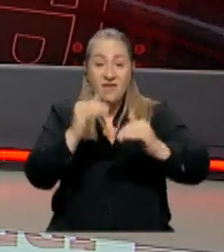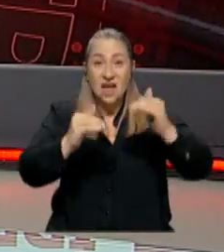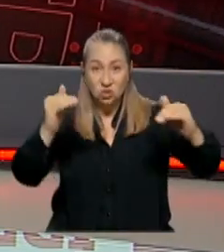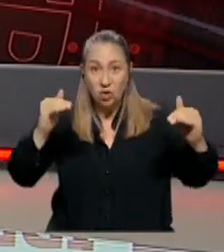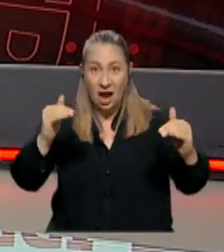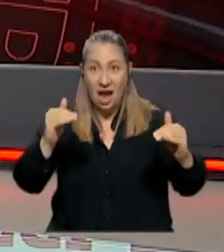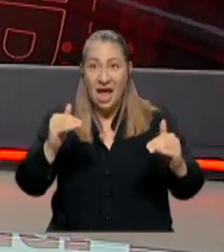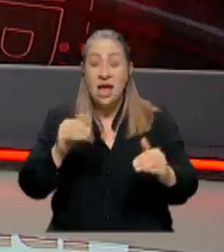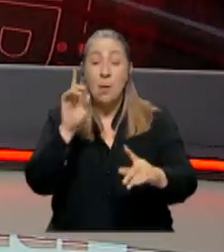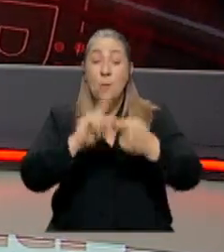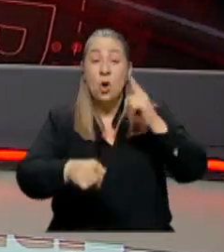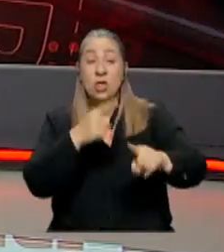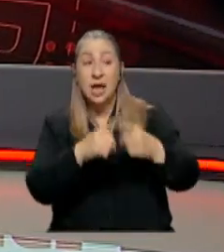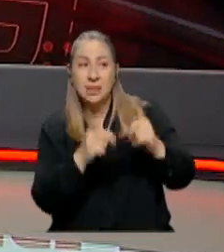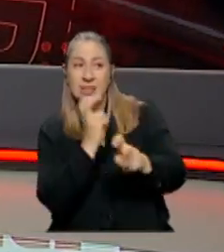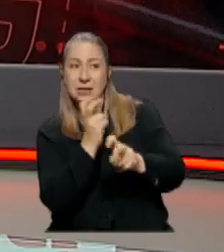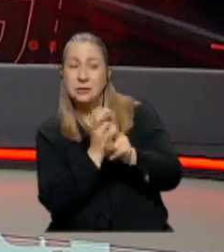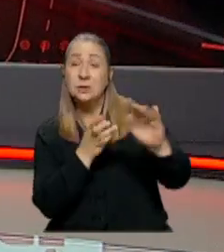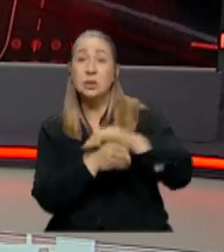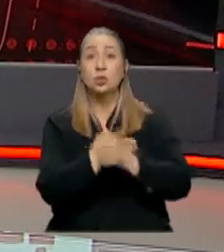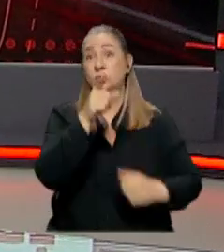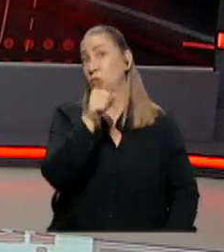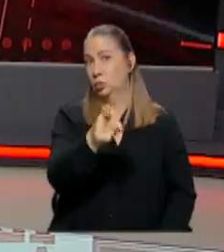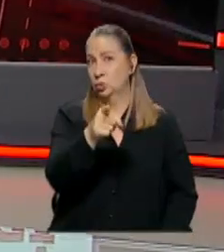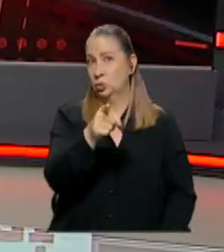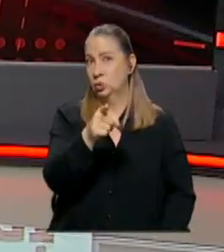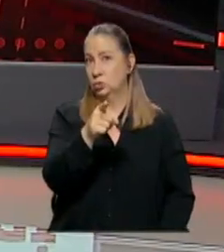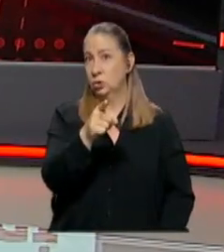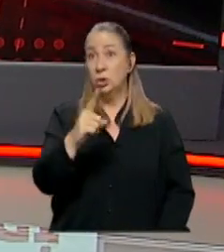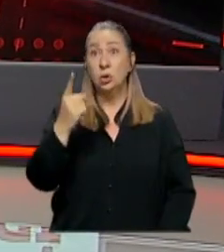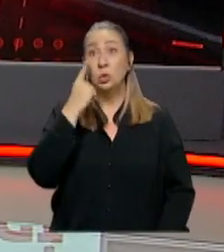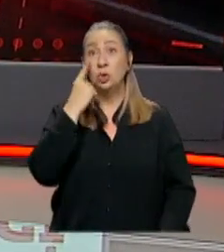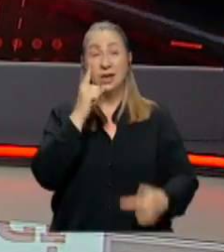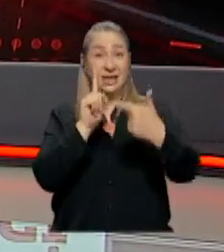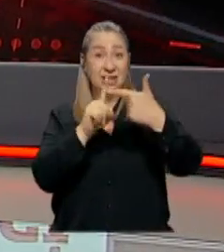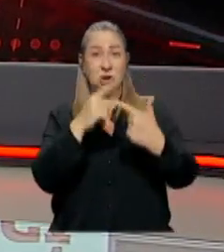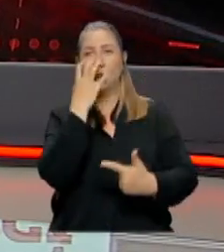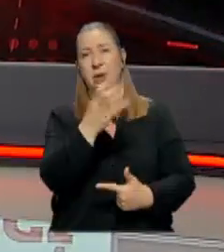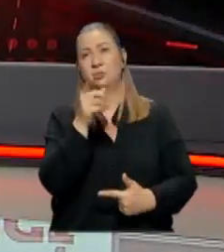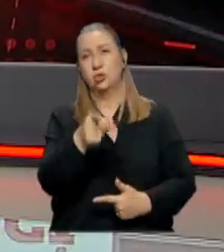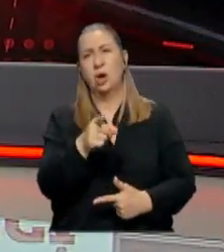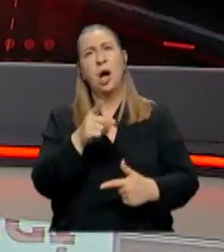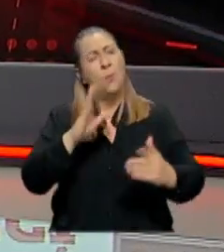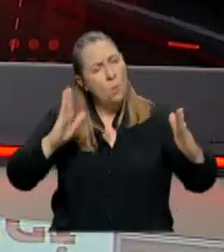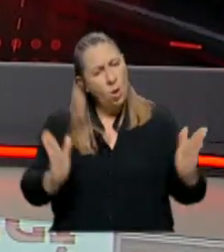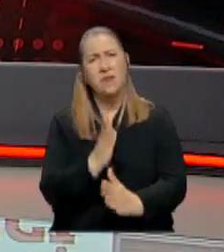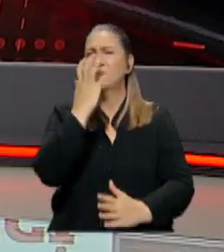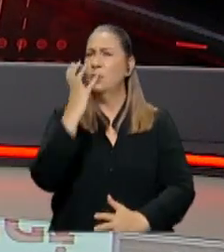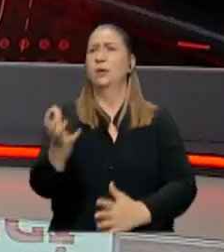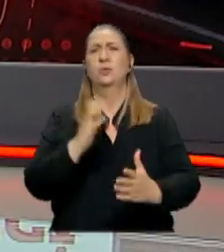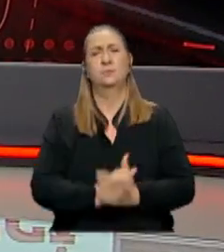enflasyonla siyasi risklere giriyorsunuz. Hükümete ikinci önerim de şudur. Ha, muhalefete de